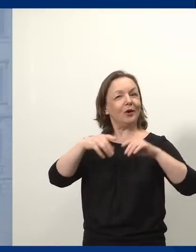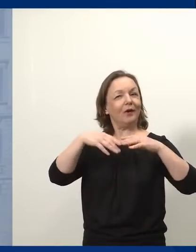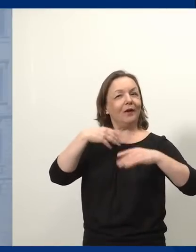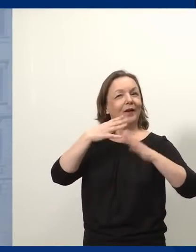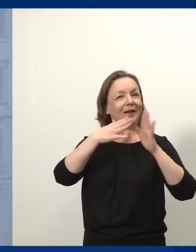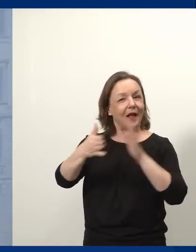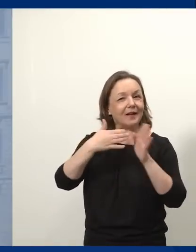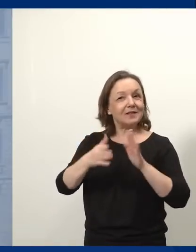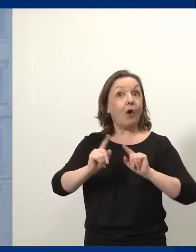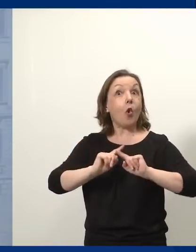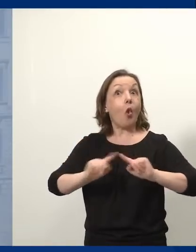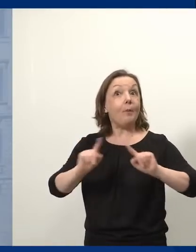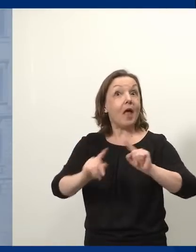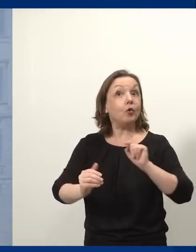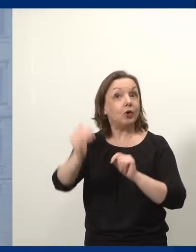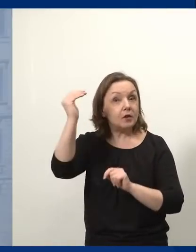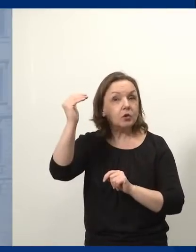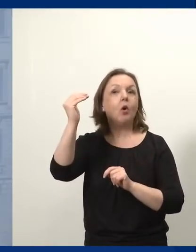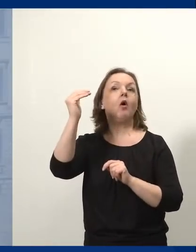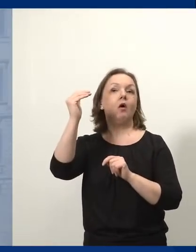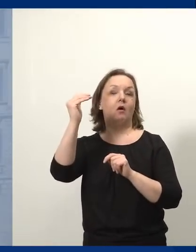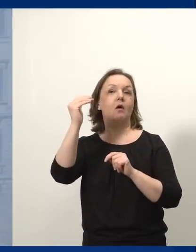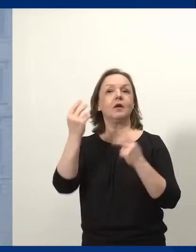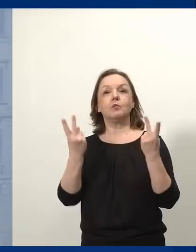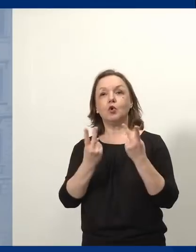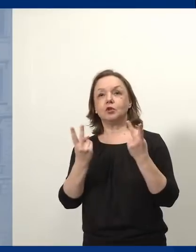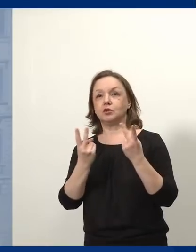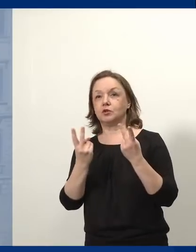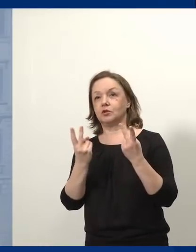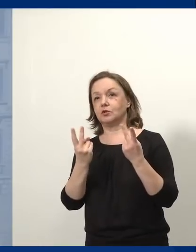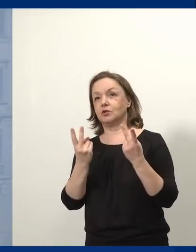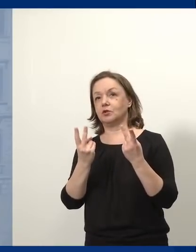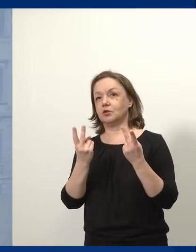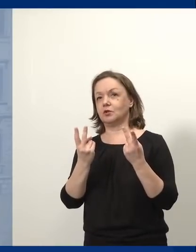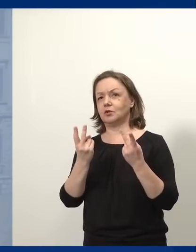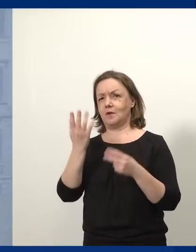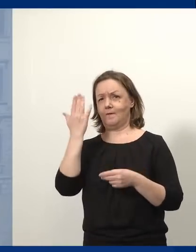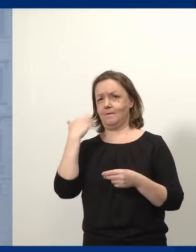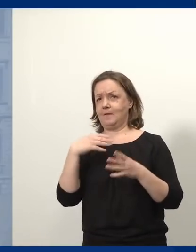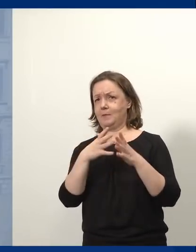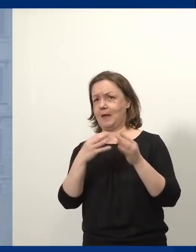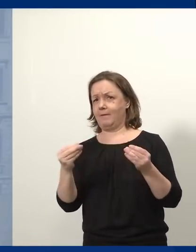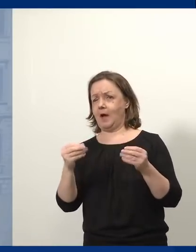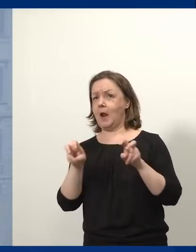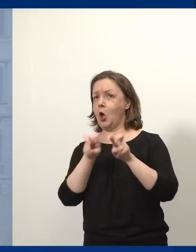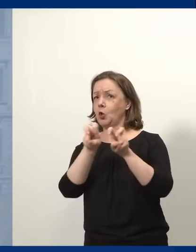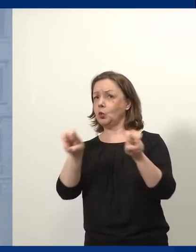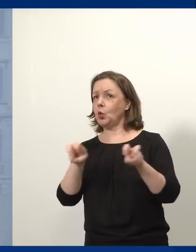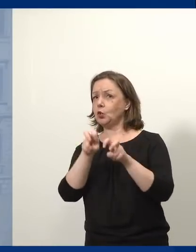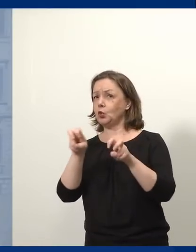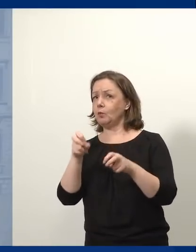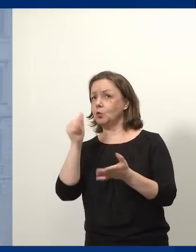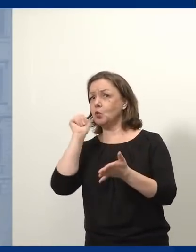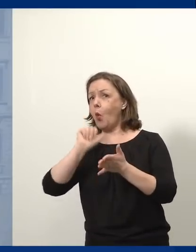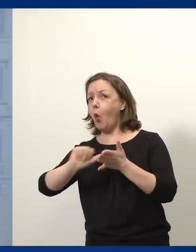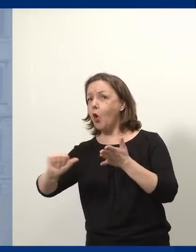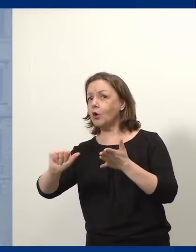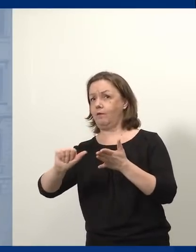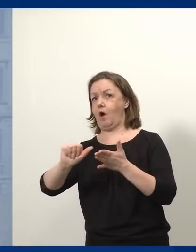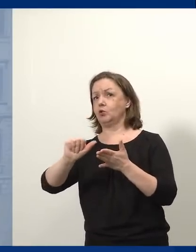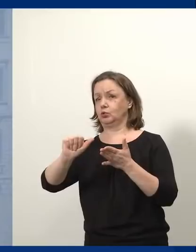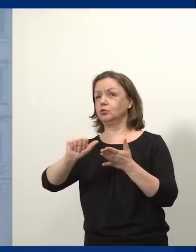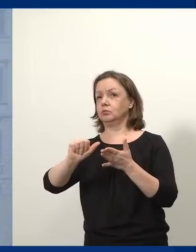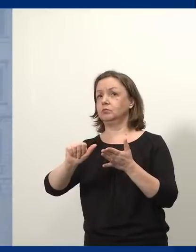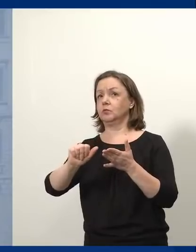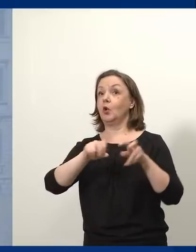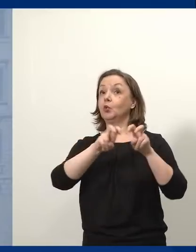lomautusjärjestelyt ja vastaavasti sitten toisella puolella oli työttömyyskorvausten maksatuksen alkaminen